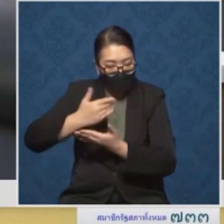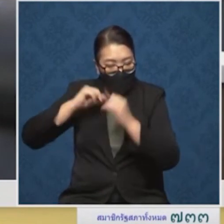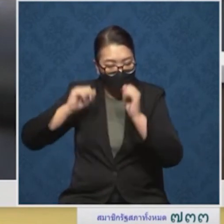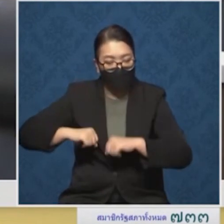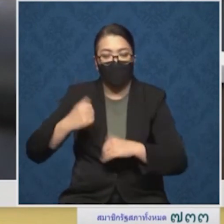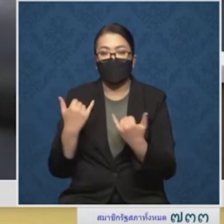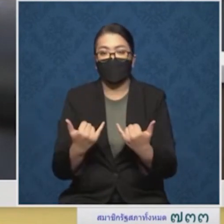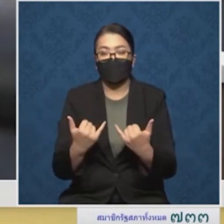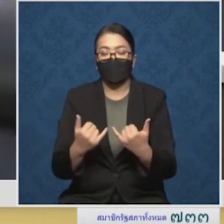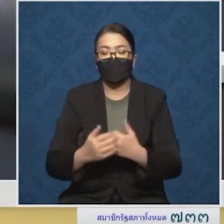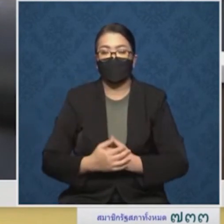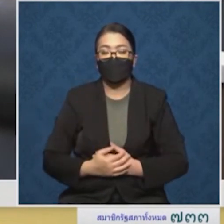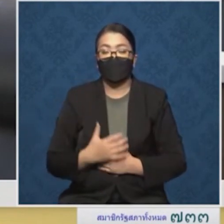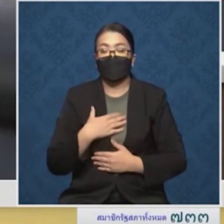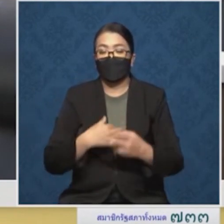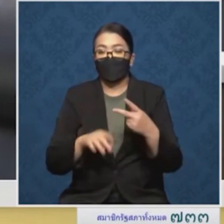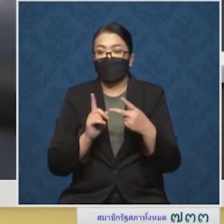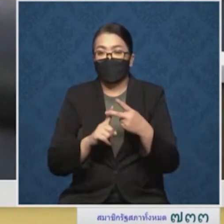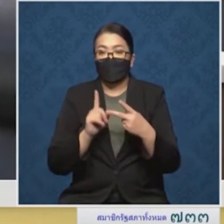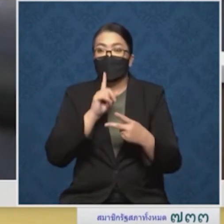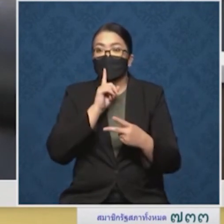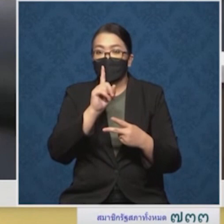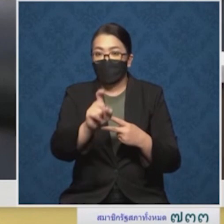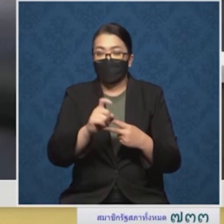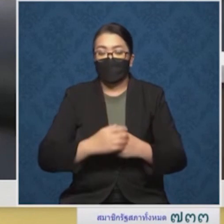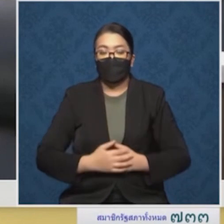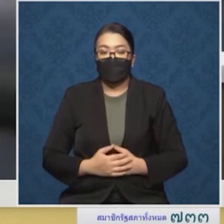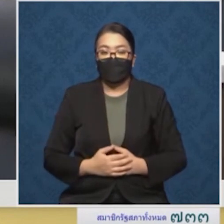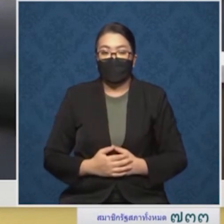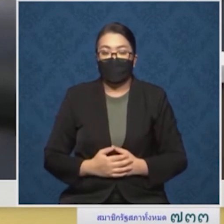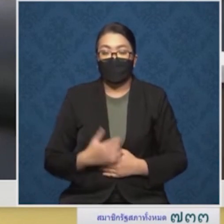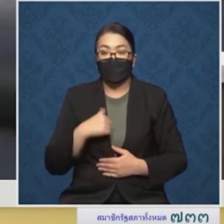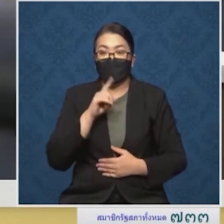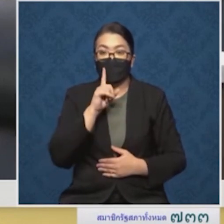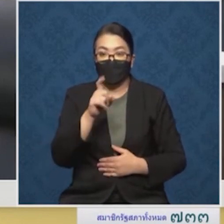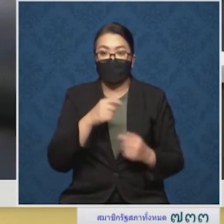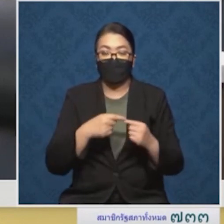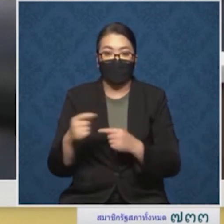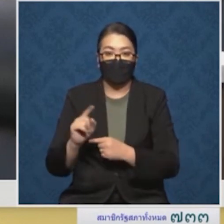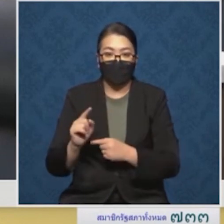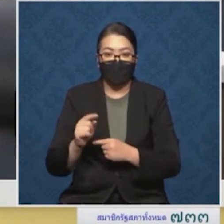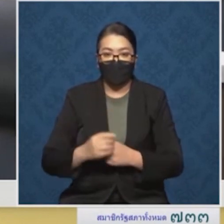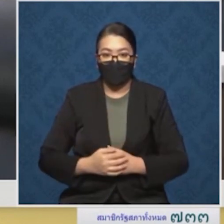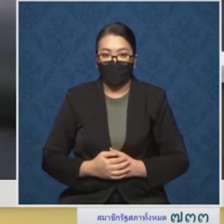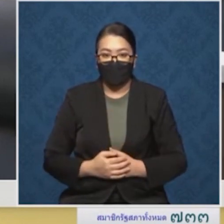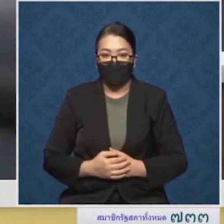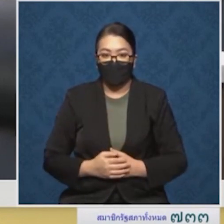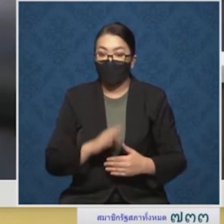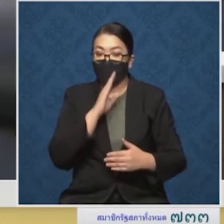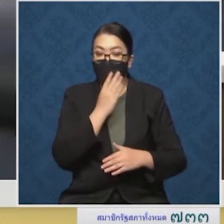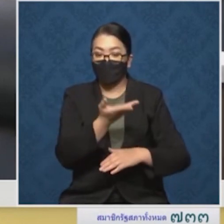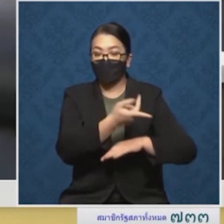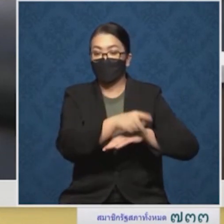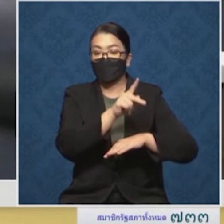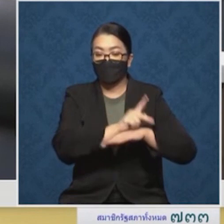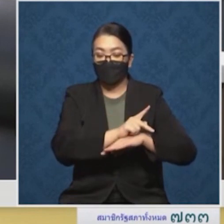สุดคร ทประทานครั ทอยากจะถามต่อ เพื่อให้เกิดคามจกทสมมลแล้วก็เดินได้ว่าเมื่อท่านกรุณาวินิจชยอย่น